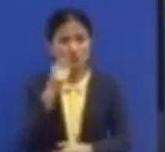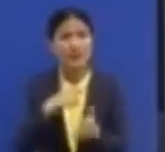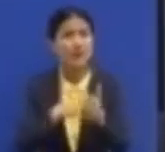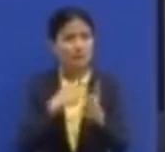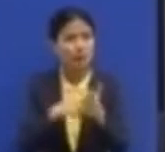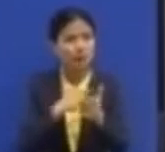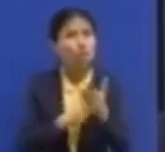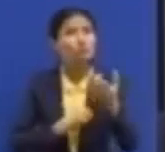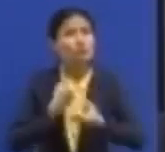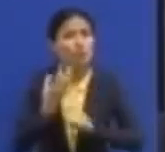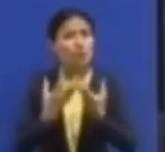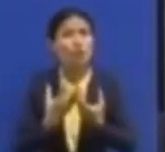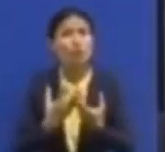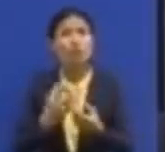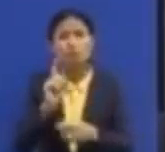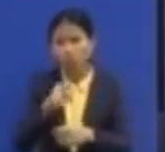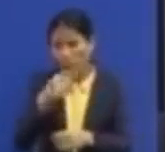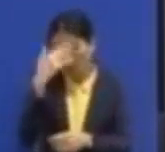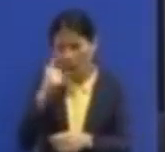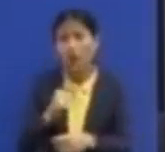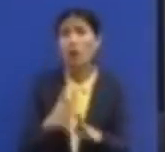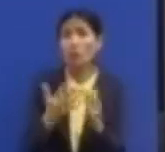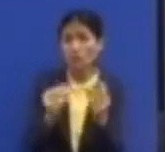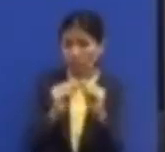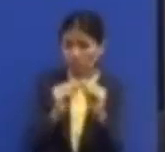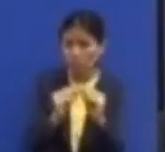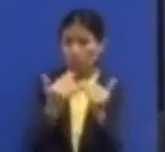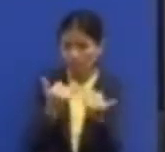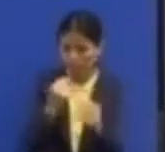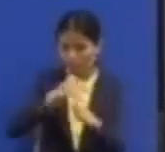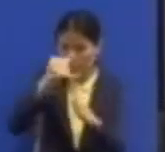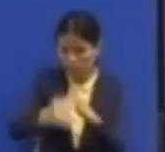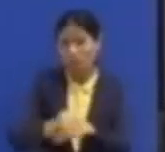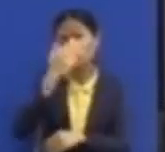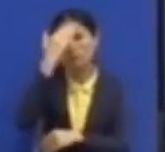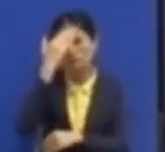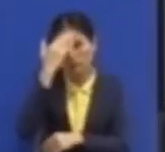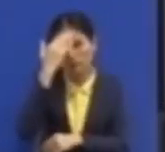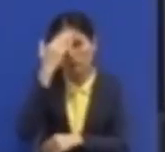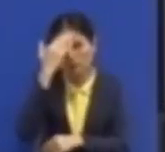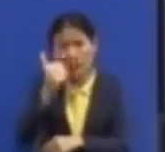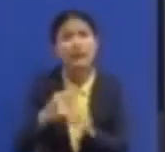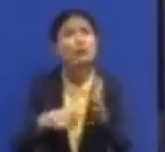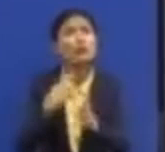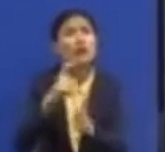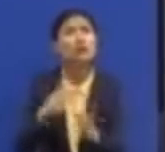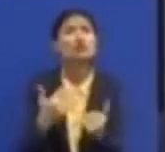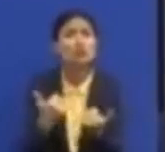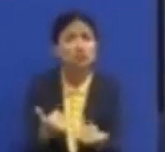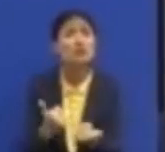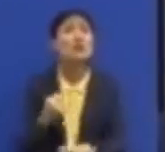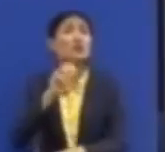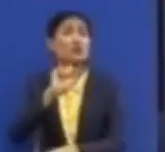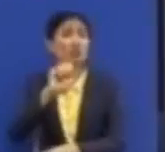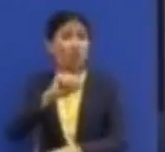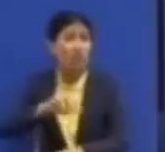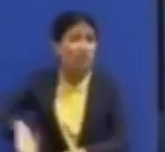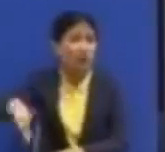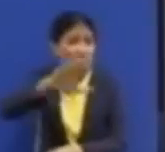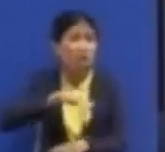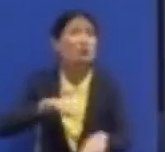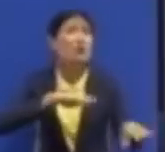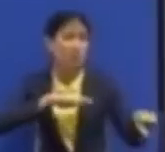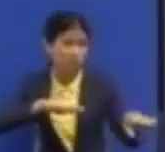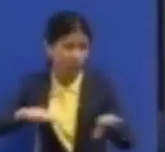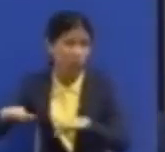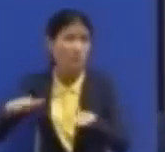ให้เสร็จในวันนี้ครับวันนี้ครับเป็นวันที่สมาชิกทุกท่านเตรียมตัวมาแล้วครับพวกผมเดินทางมาจากจังหวัดมหาสารค